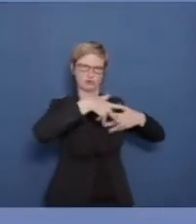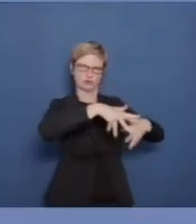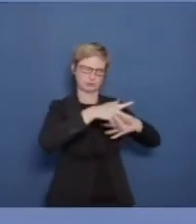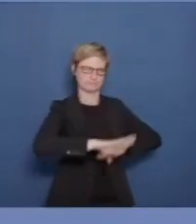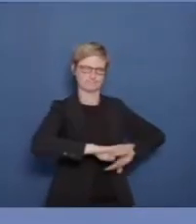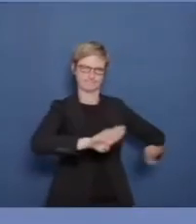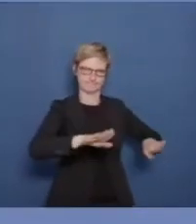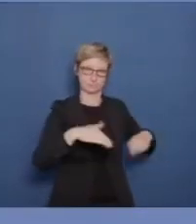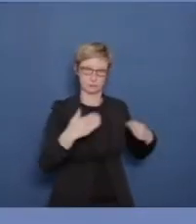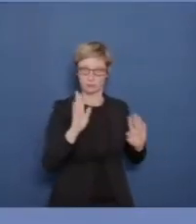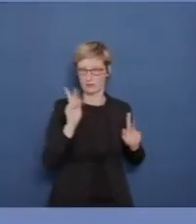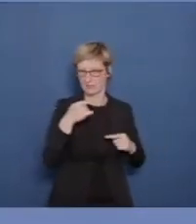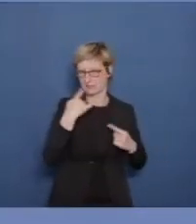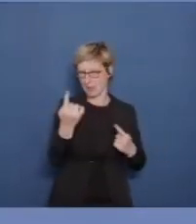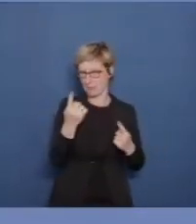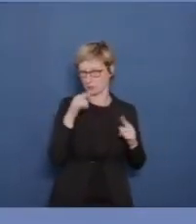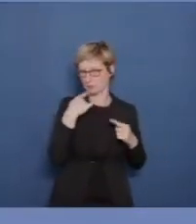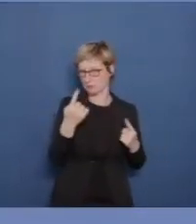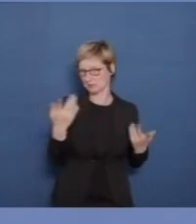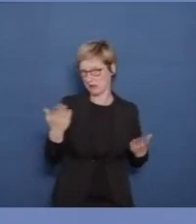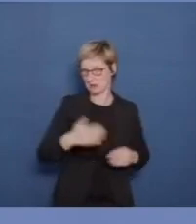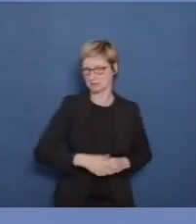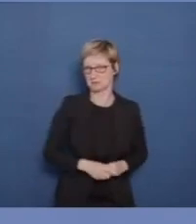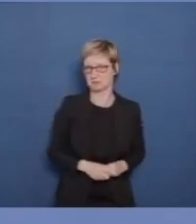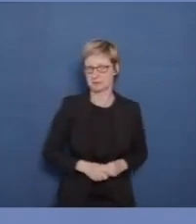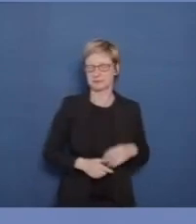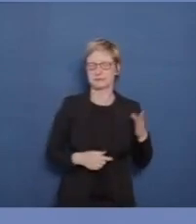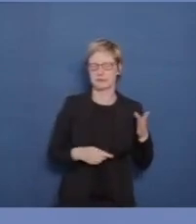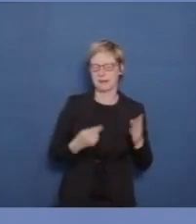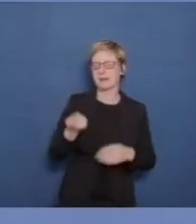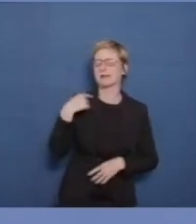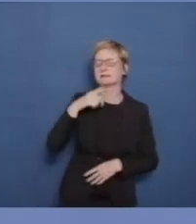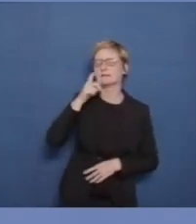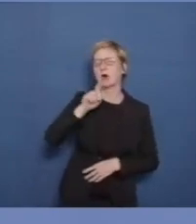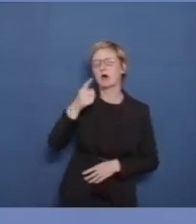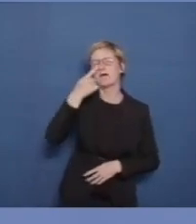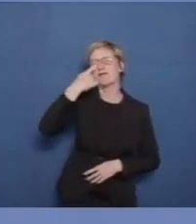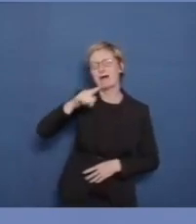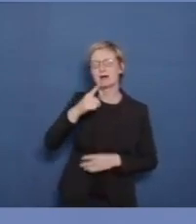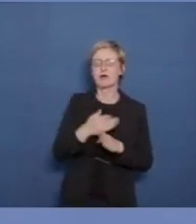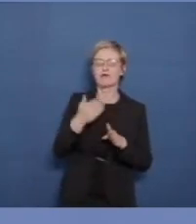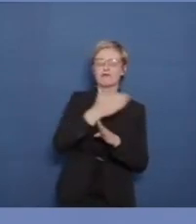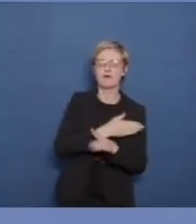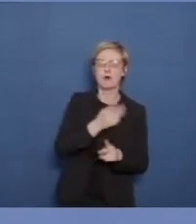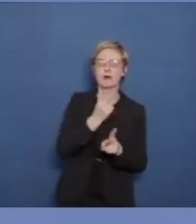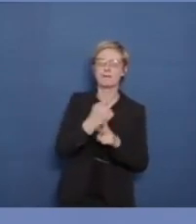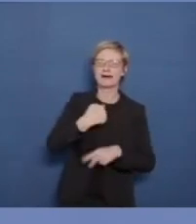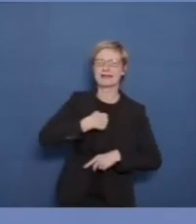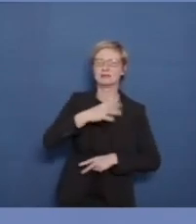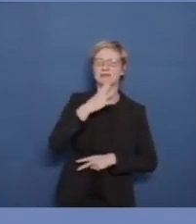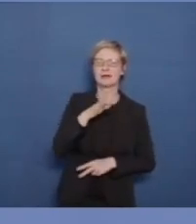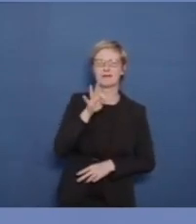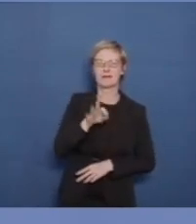hier nicht nur heute, auch am Freitag schon, auch in der vergangenen Woche insgesamt schon immer auch für die Bundeskanzlerin.